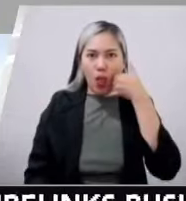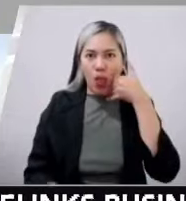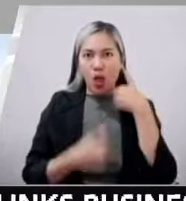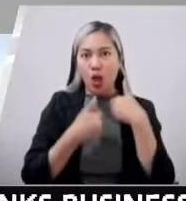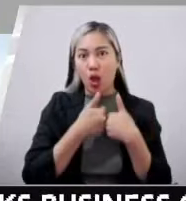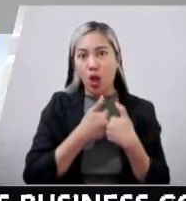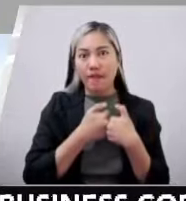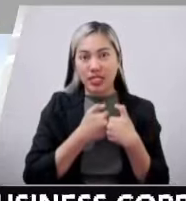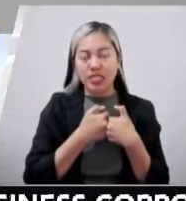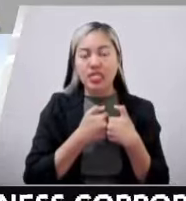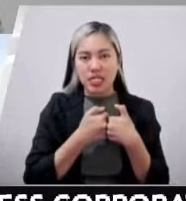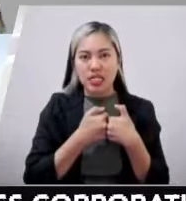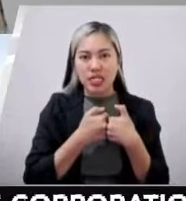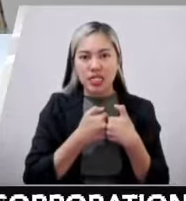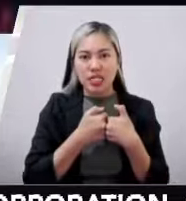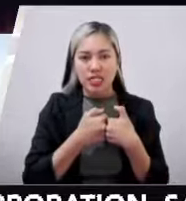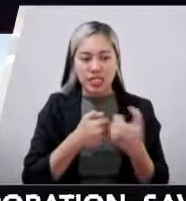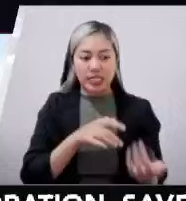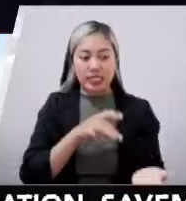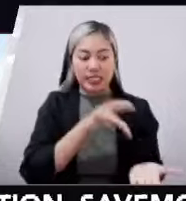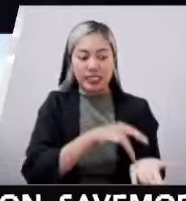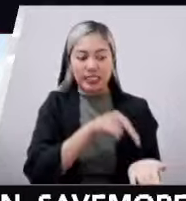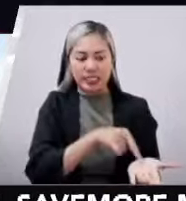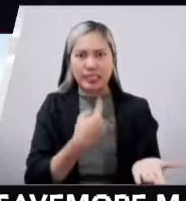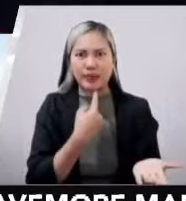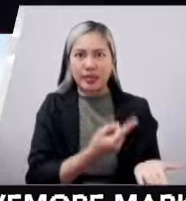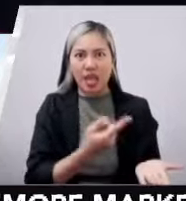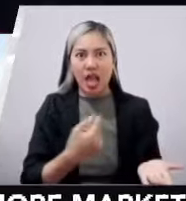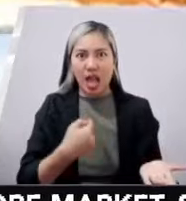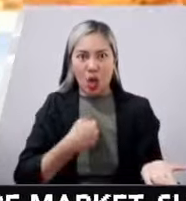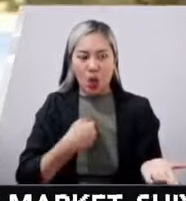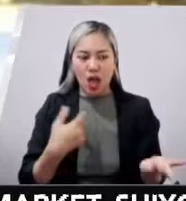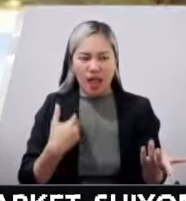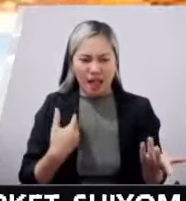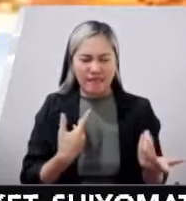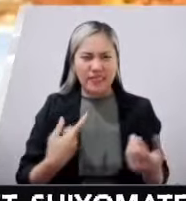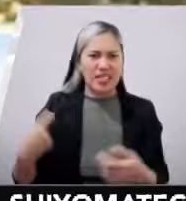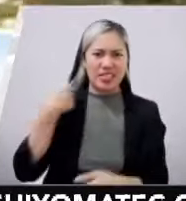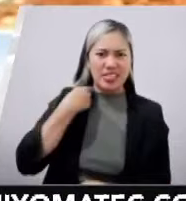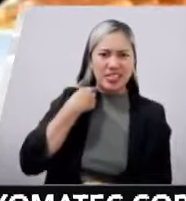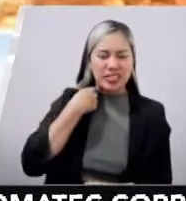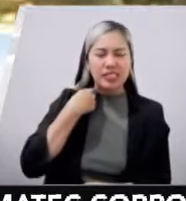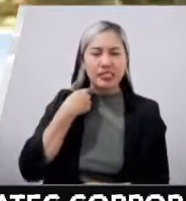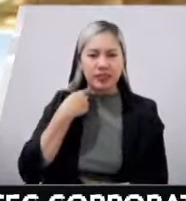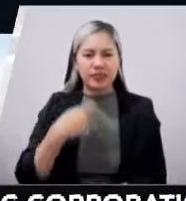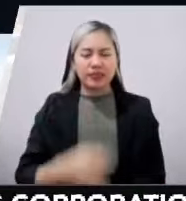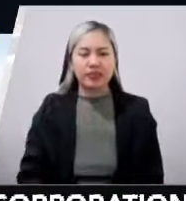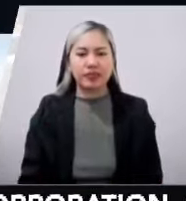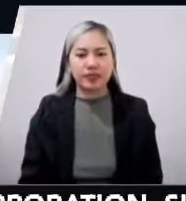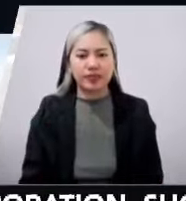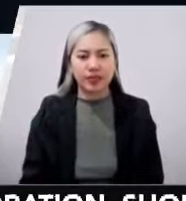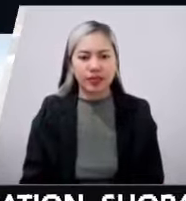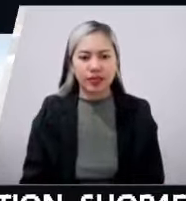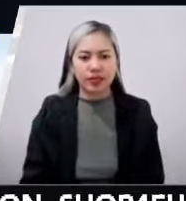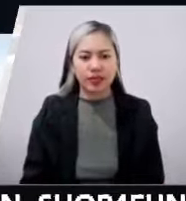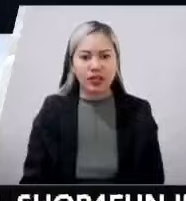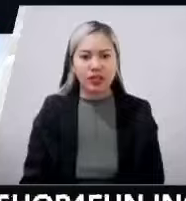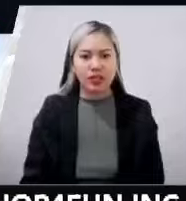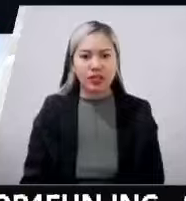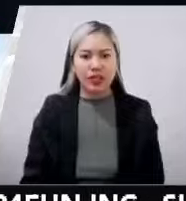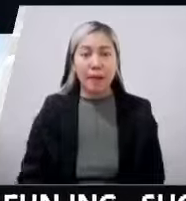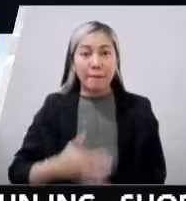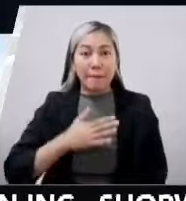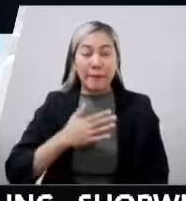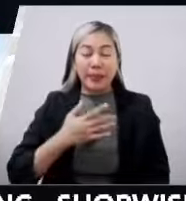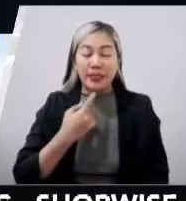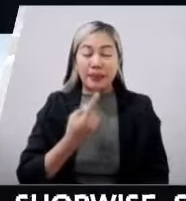through speakerphone. Hinuhold up ako. Kwento ng girlfriend ng 22-anyos na biktima. Nakakaramdam na yung boyfriend ko na baka may